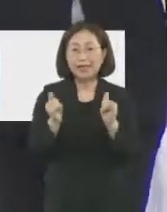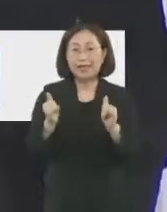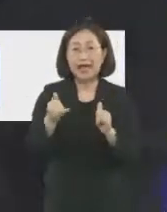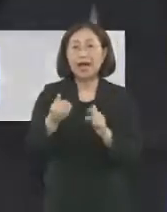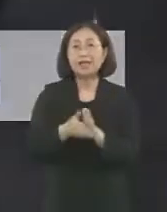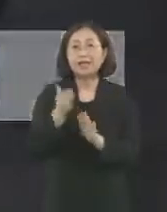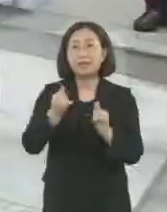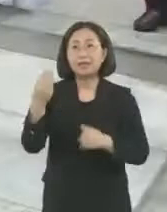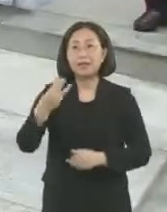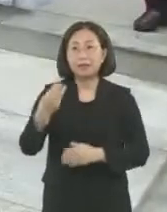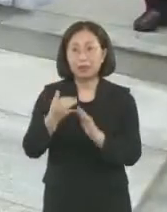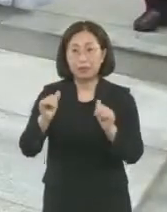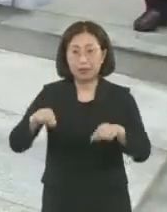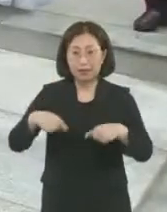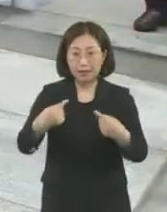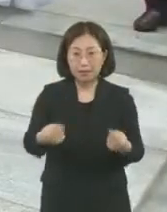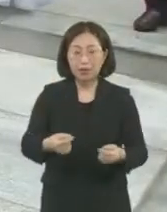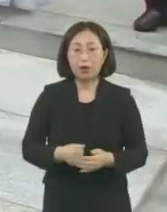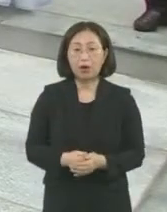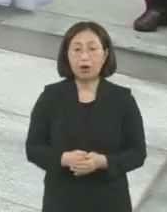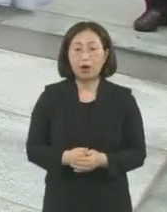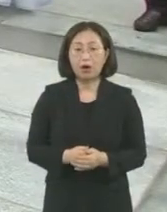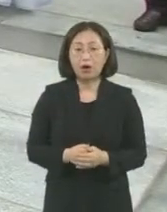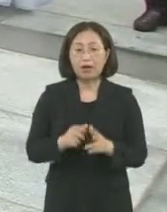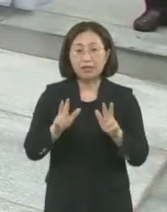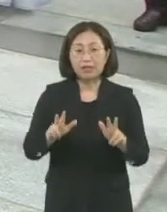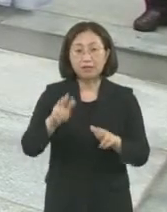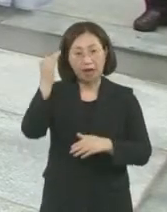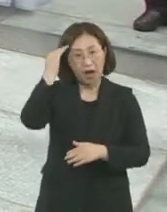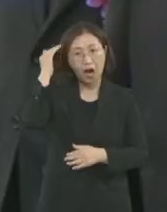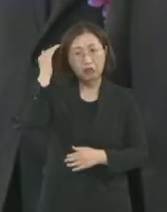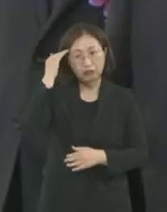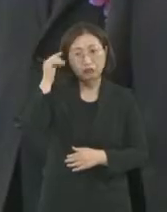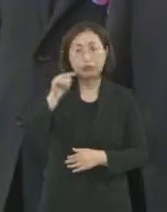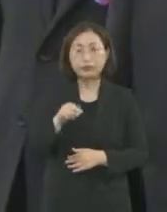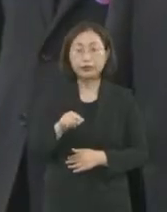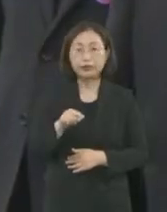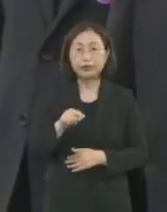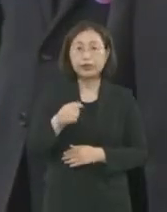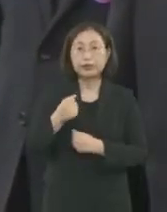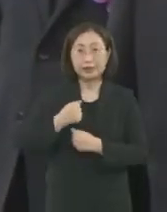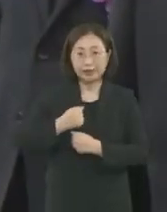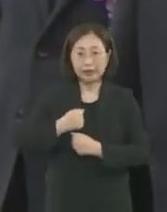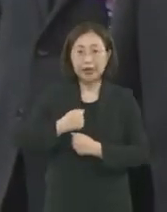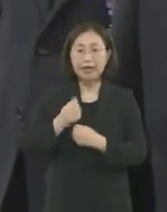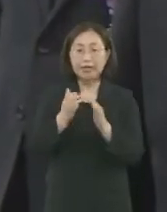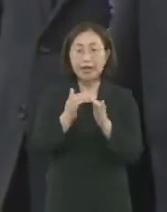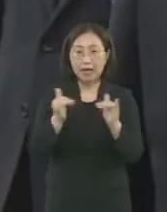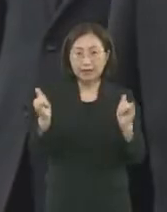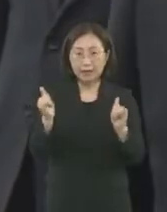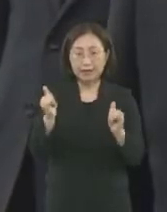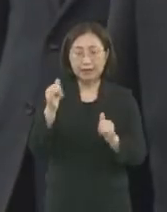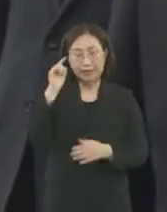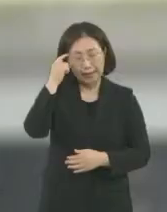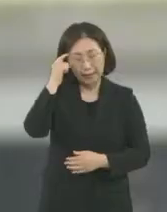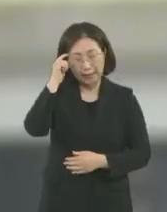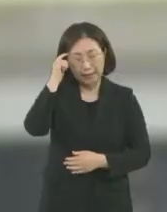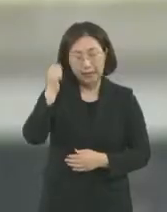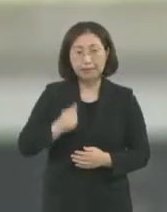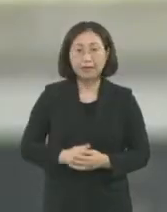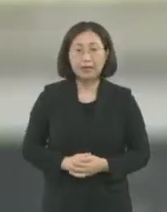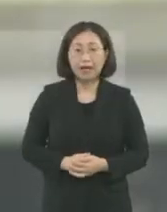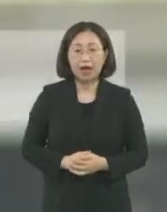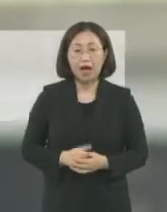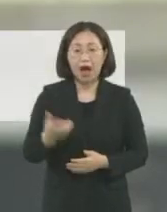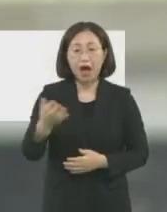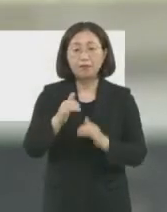참석했습니다. 참석자들은 지금의 대한민국을 있게 한 선열들의 숭고한 애국정신을 돌아봤습니다. 아픔의 역사